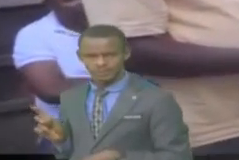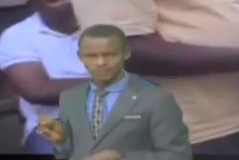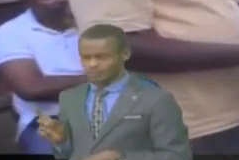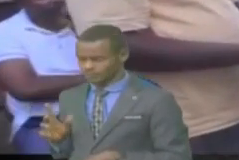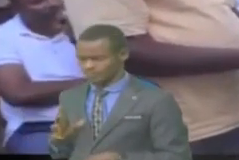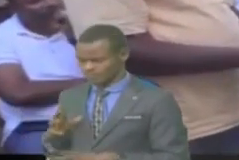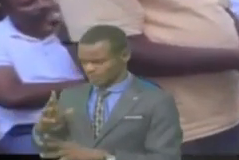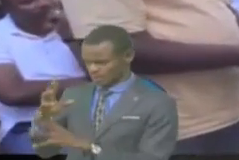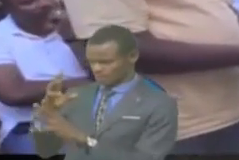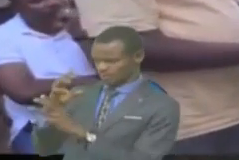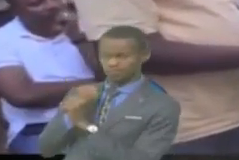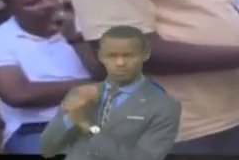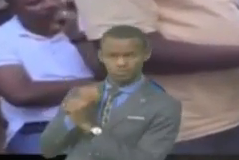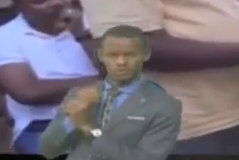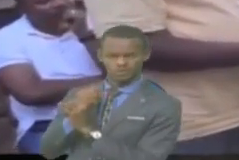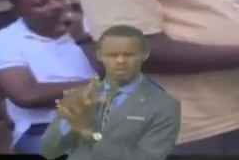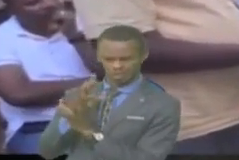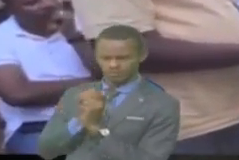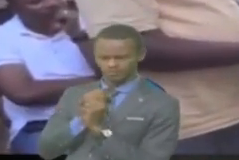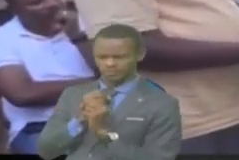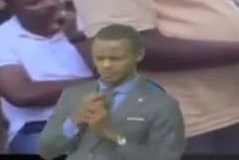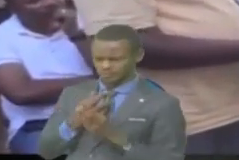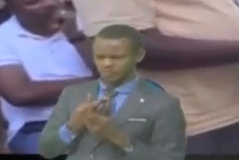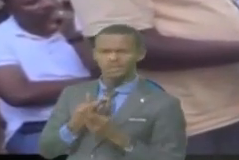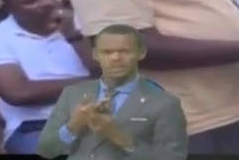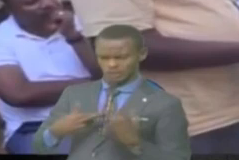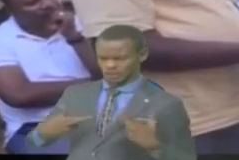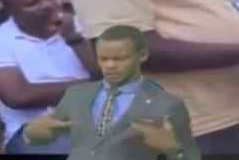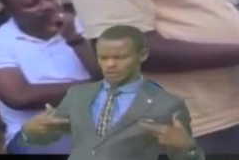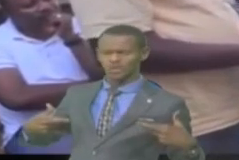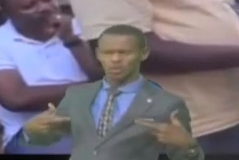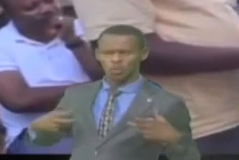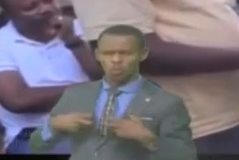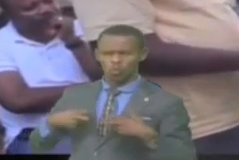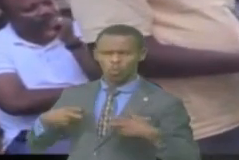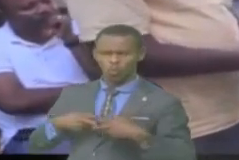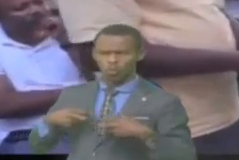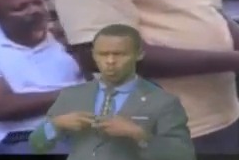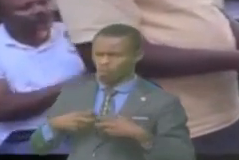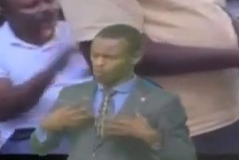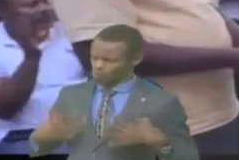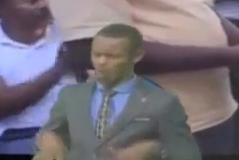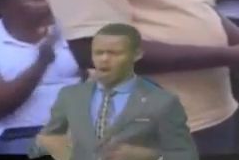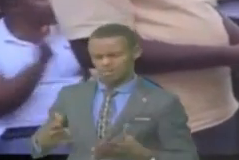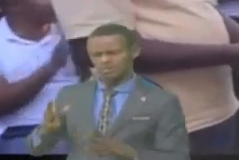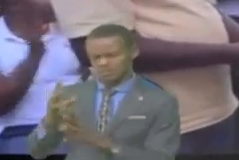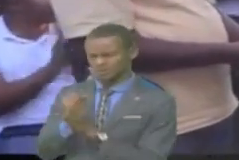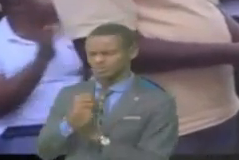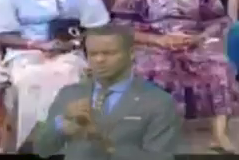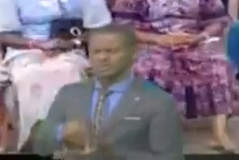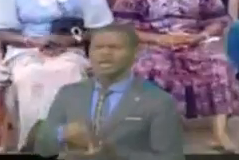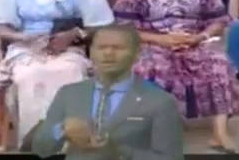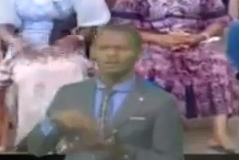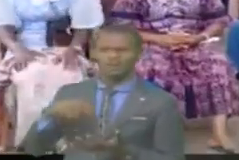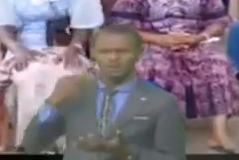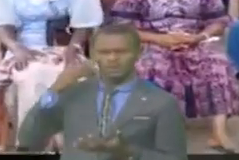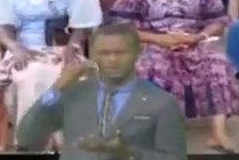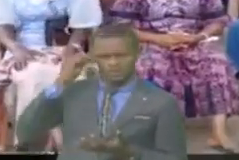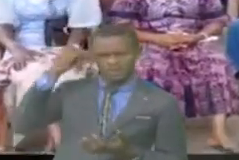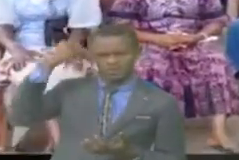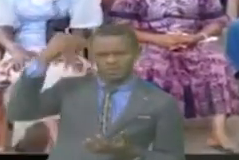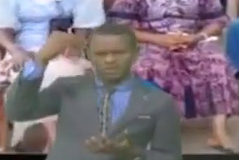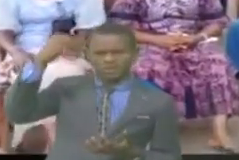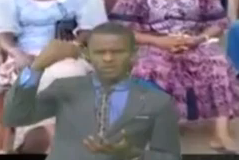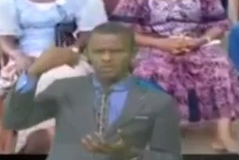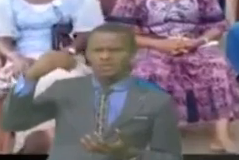Je réceptionne ces matériels pour que les agents de la SNEL viennent me remettre le courant. Merci à Maître Eli. Dites à